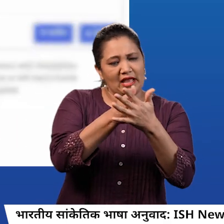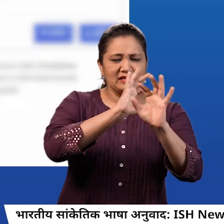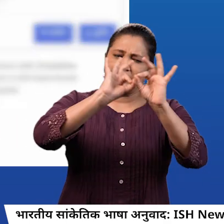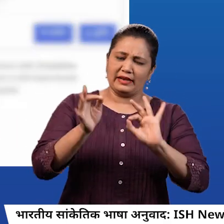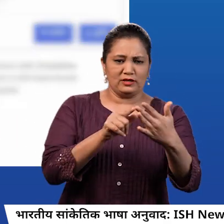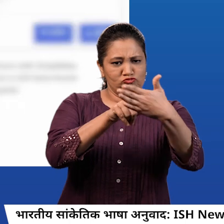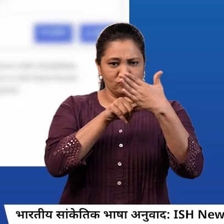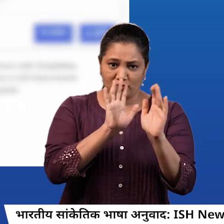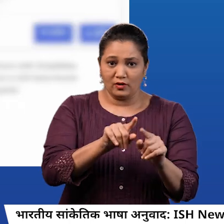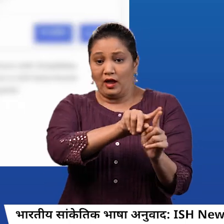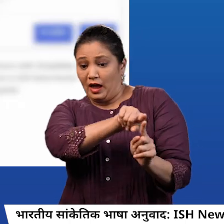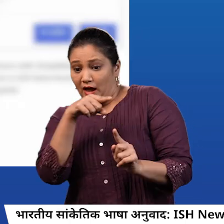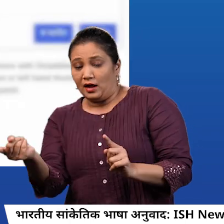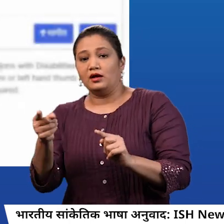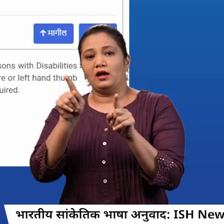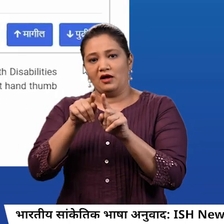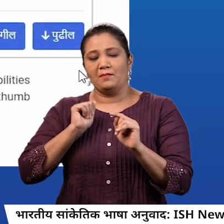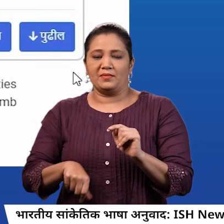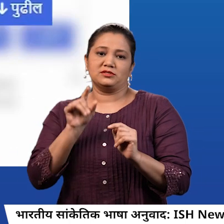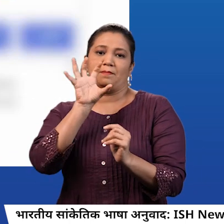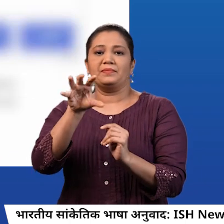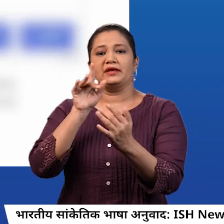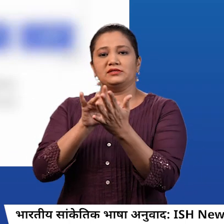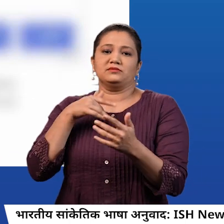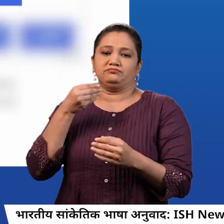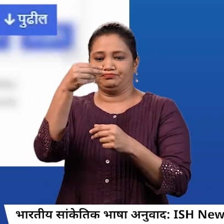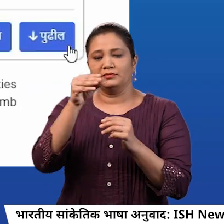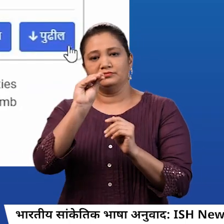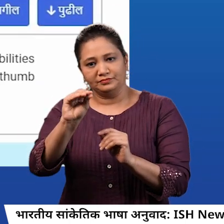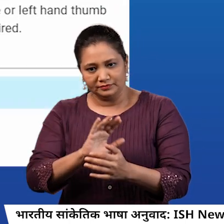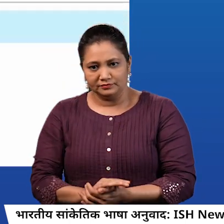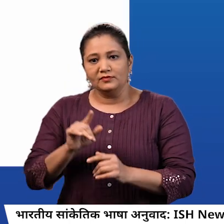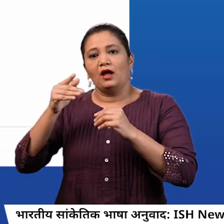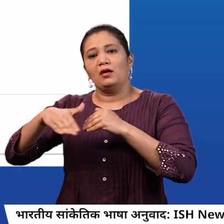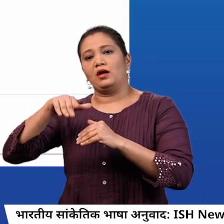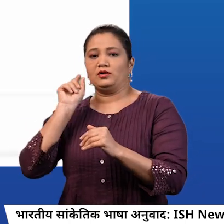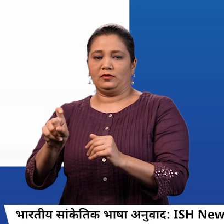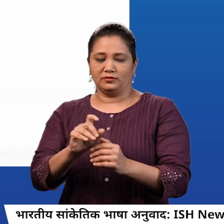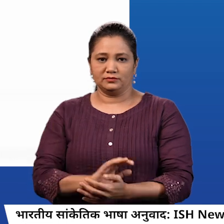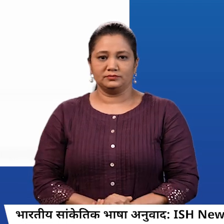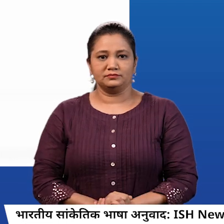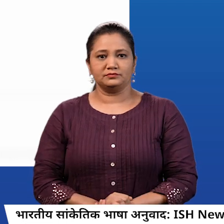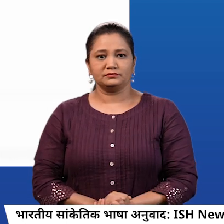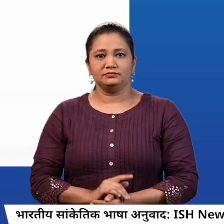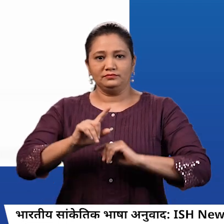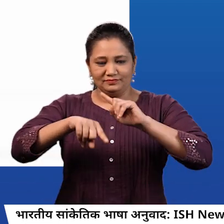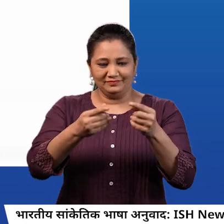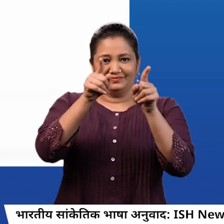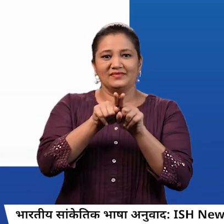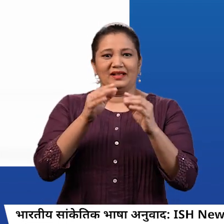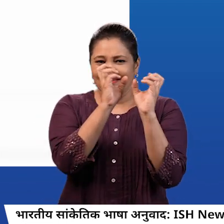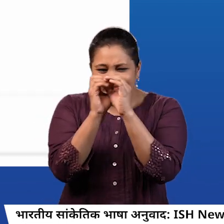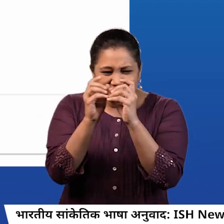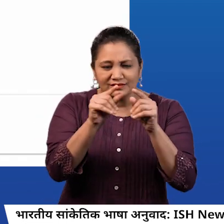त्या शेजारच्याच रकान्यात आपल्याला आपलं ठिकाण लिहून पुन्हा पुढील हे बटन दाबायचं आहे. मग समोर दिसत असलेला कॅप्चा त्या रकान्यात